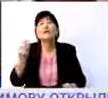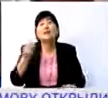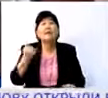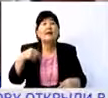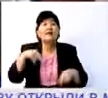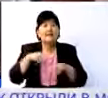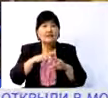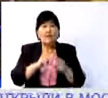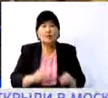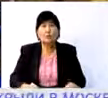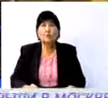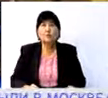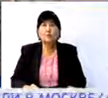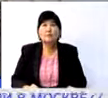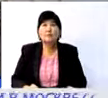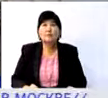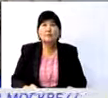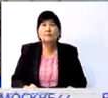из Астаны.